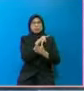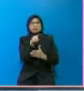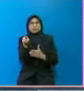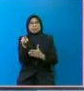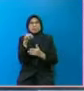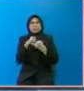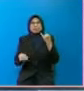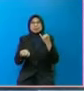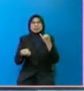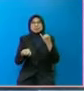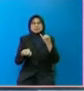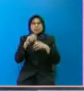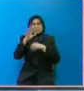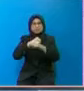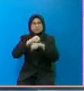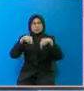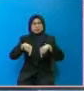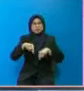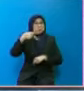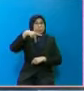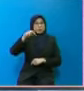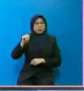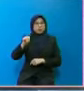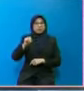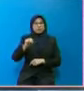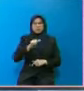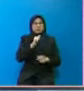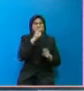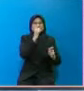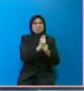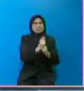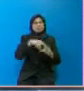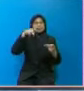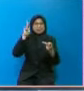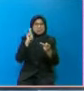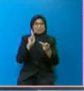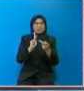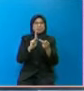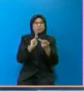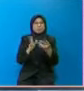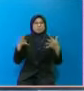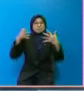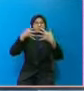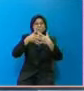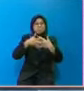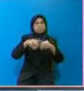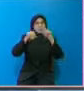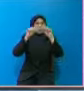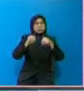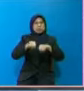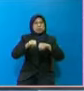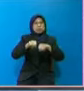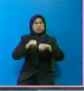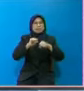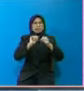akhir tahun ini. PPN tidaklah statik tetapi dinamik, komprehensif dan boleh